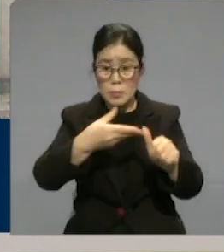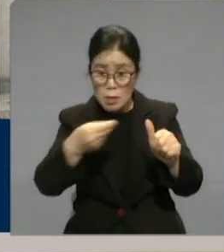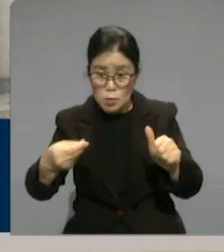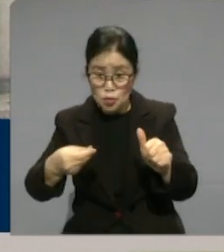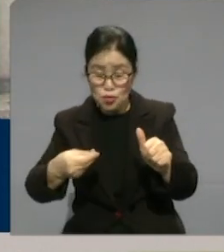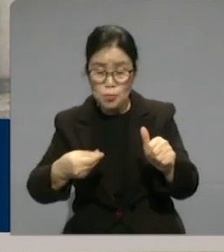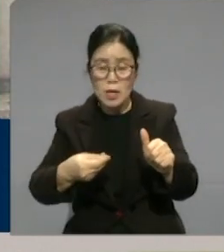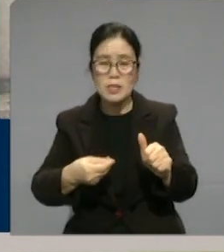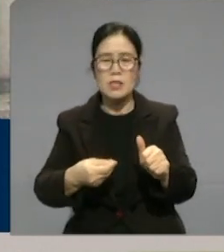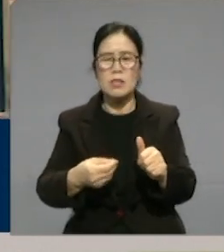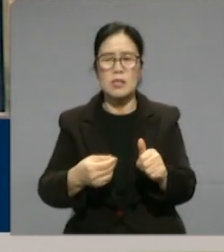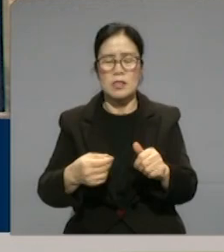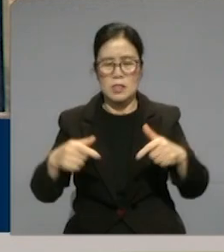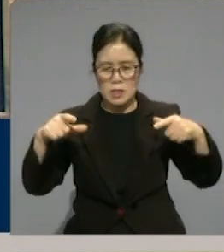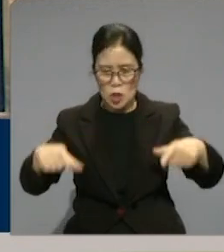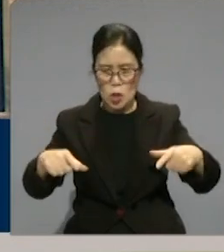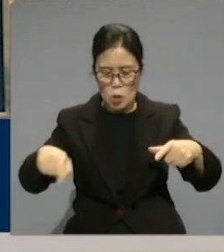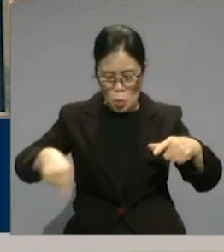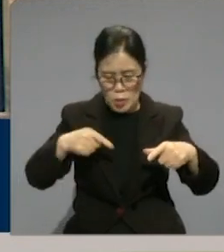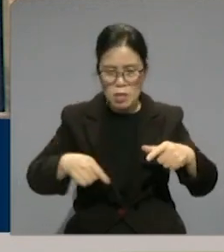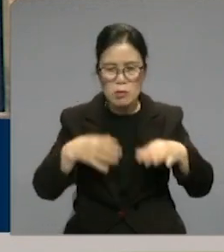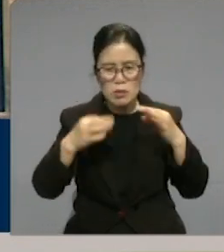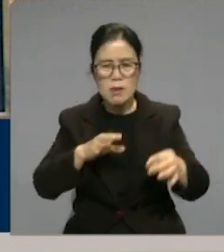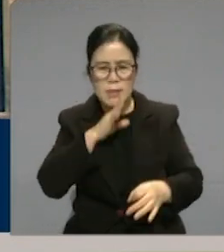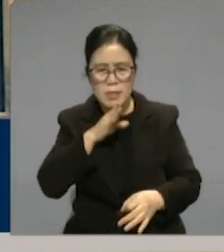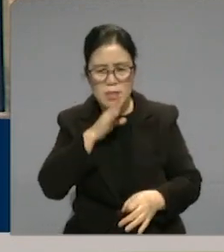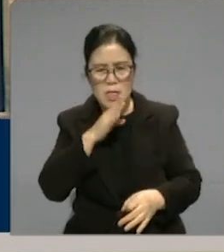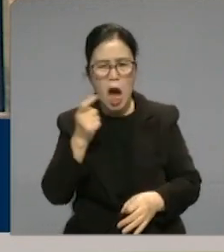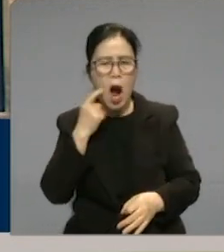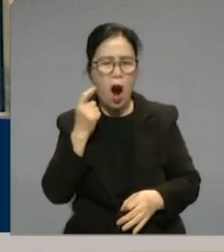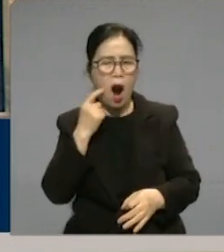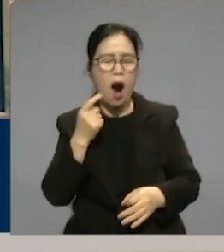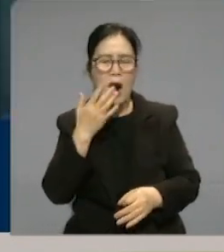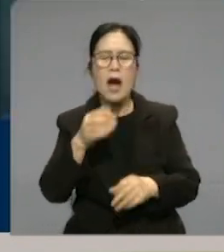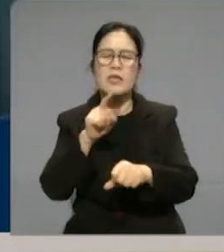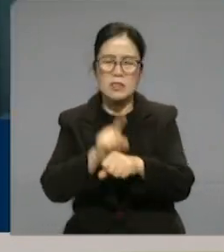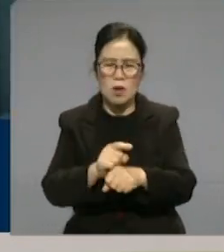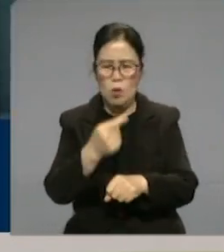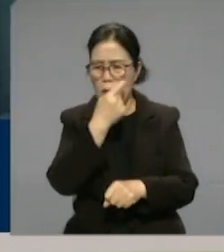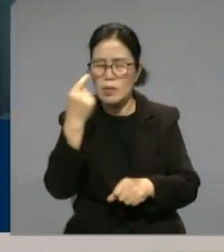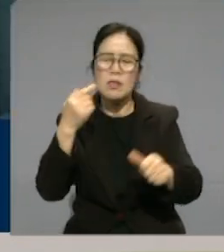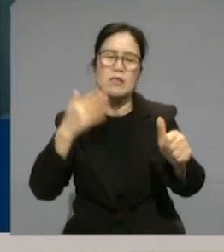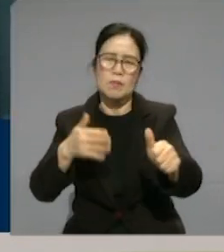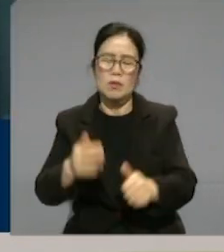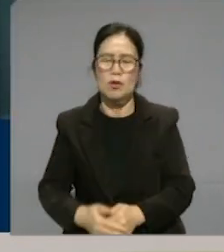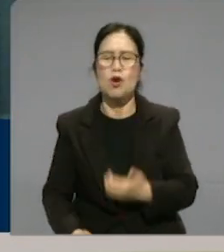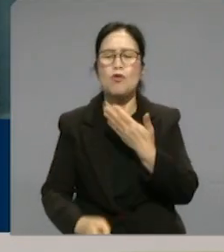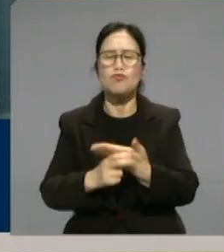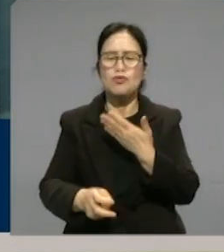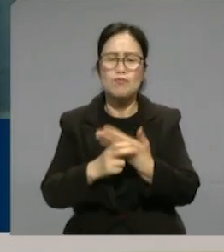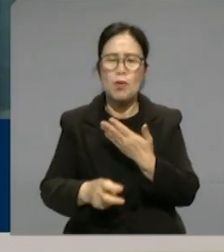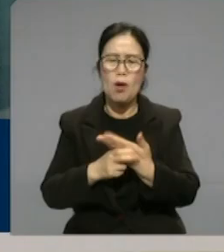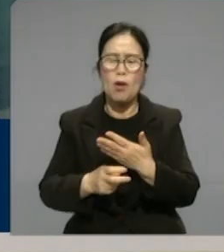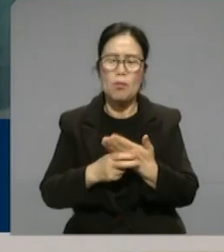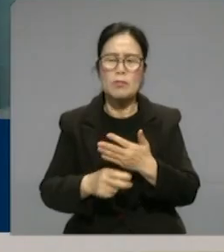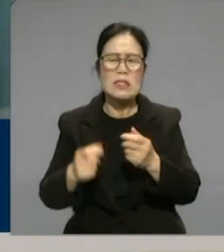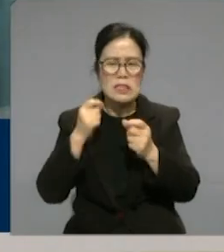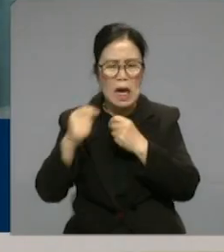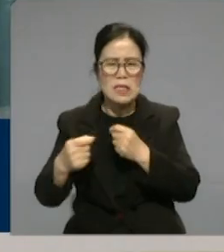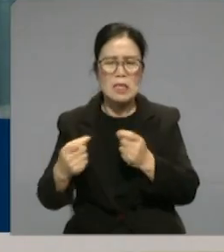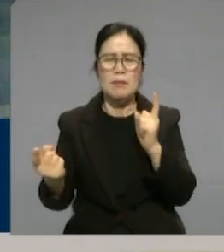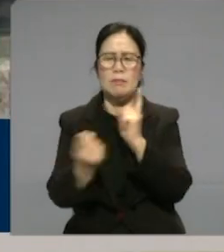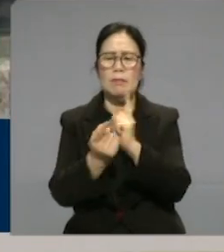회사가 맞는지 사칭 가능성은 없는지 확인하시기 바랍니다 불법 사용 피해를 봤다는 신고와 상담이 급증하고 있습니다